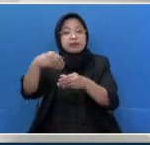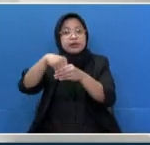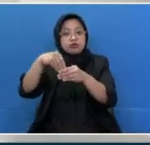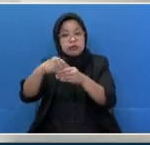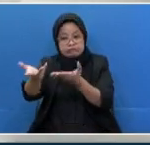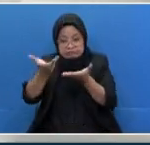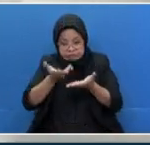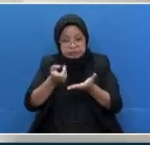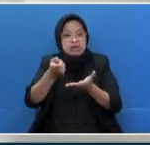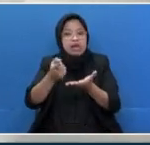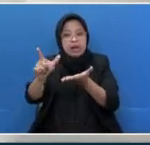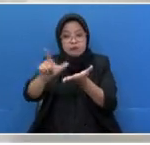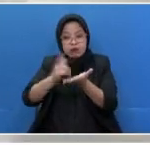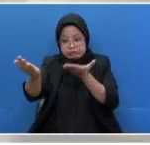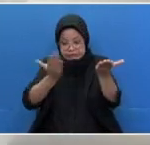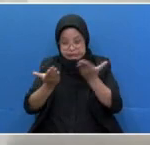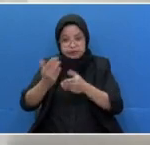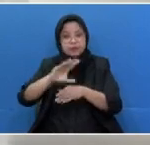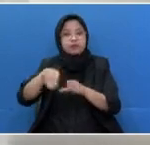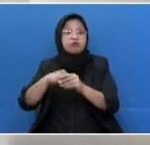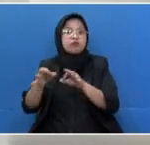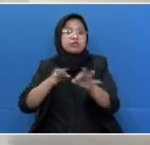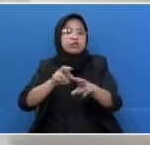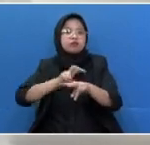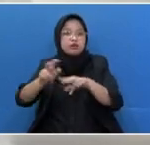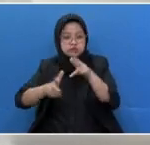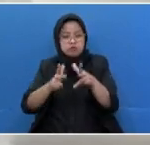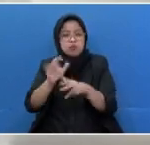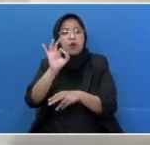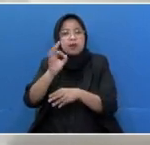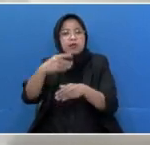terhad khususnya terhadap e fasilitas Stasiun tentunya akan kami perhatikan